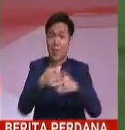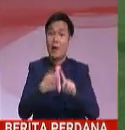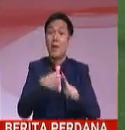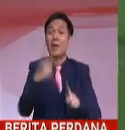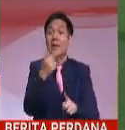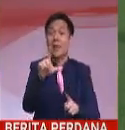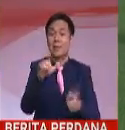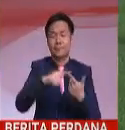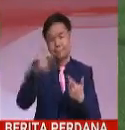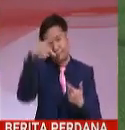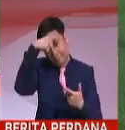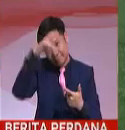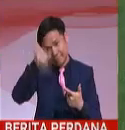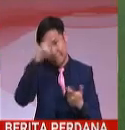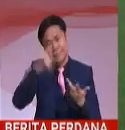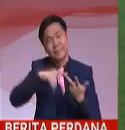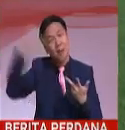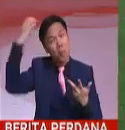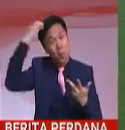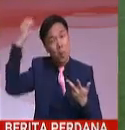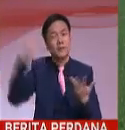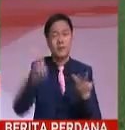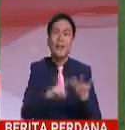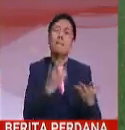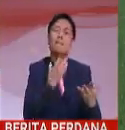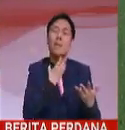Lumpur, Putrajaya, Selangor dan Perak.